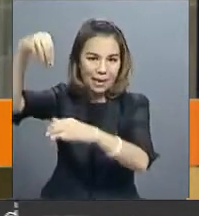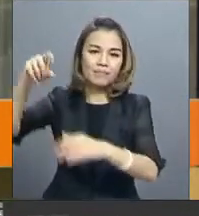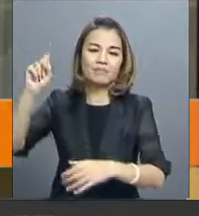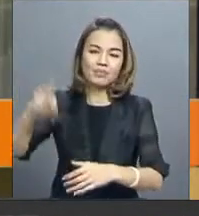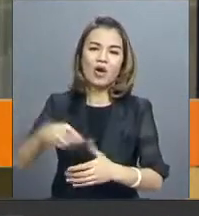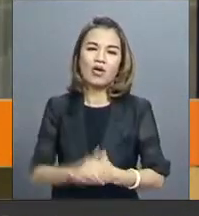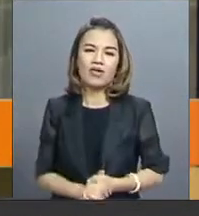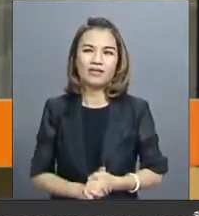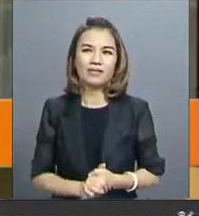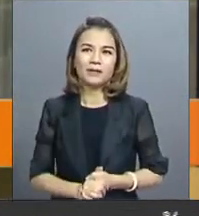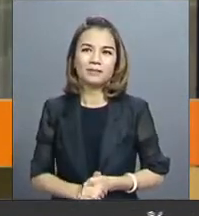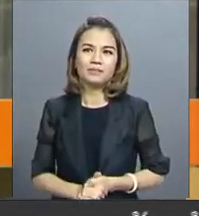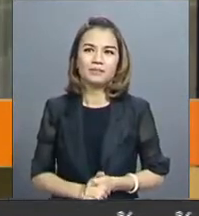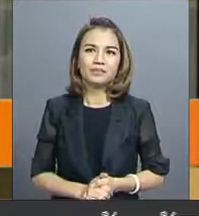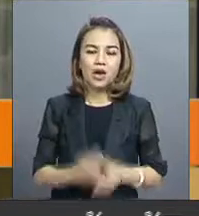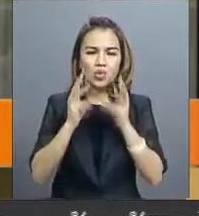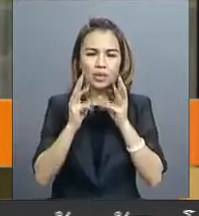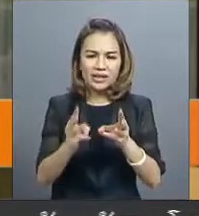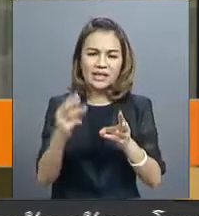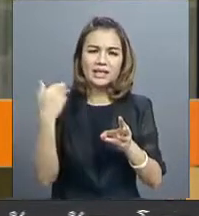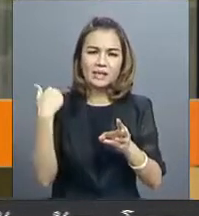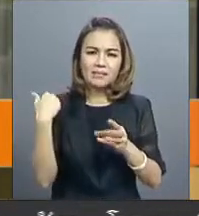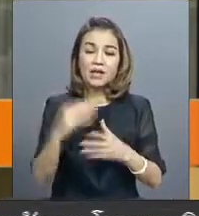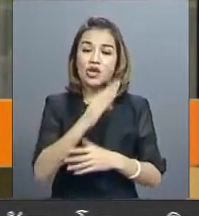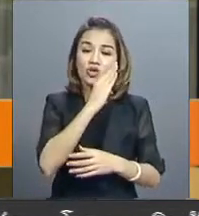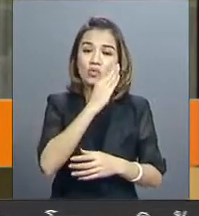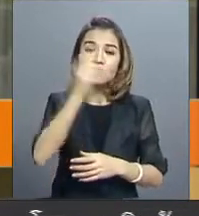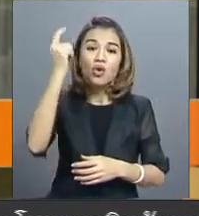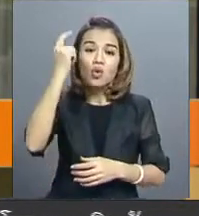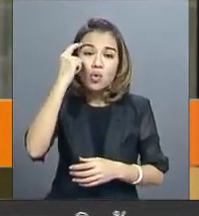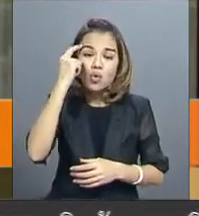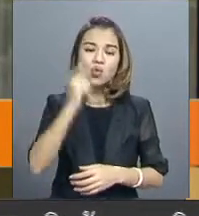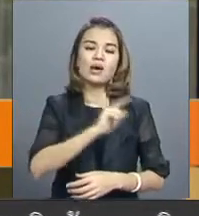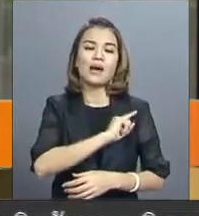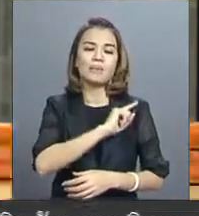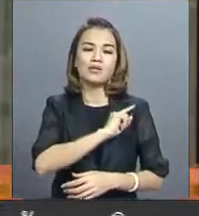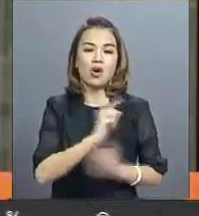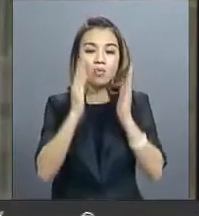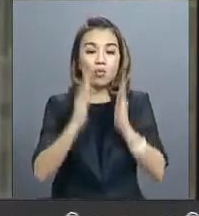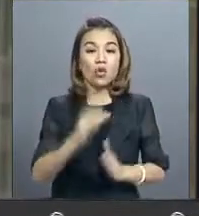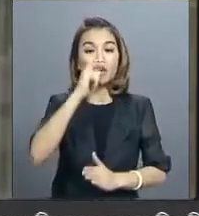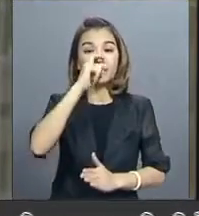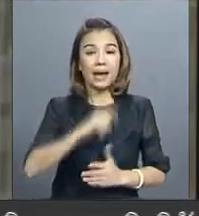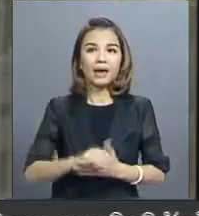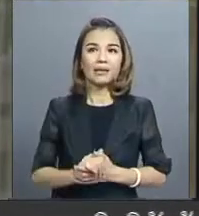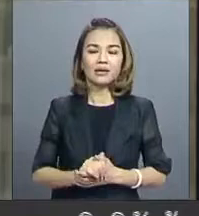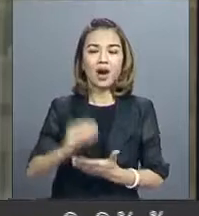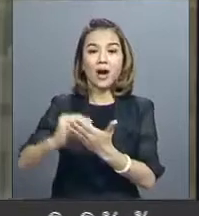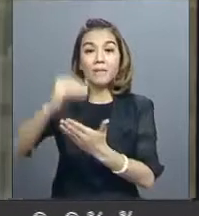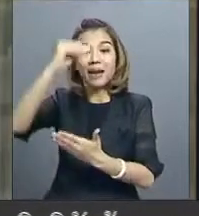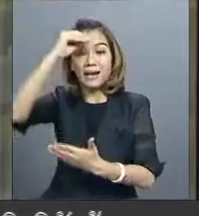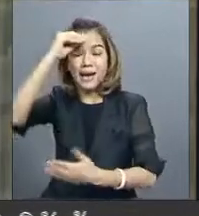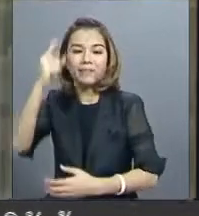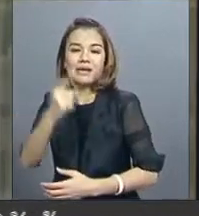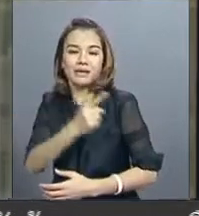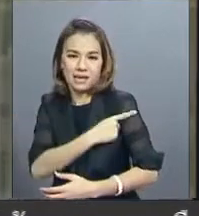มายถึงว่ามันมีวิธีที่ว่าเช่นถ้าคุณรู้ว่ายังไงมันเป็นหนึ่งในหน้าที่ของชายไทยก็ไปเรียนปริญญาตรีสิเ